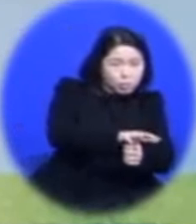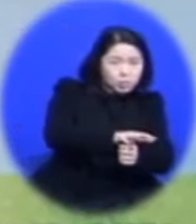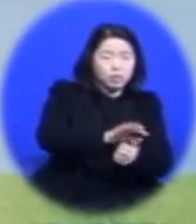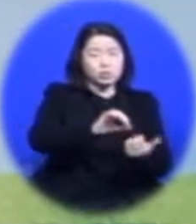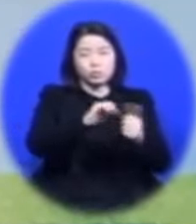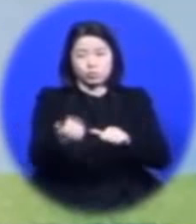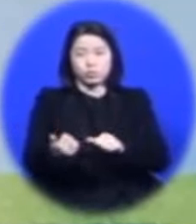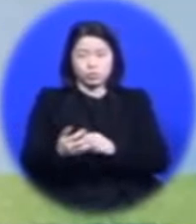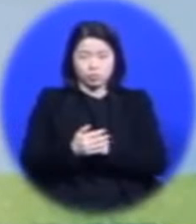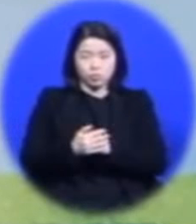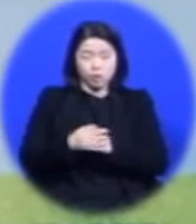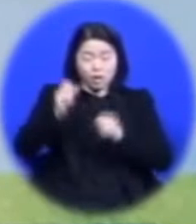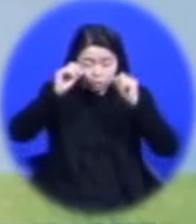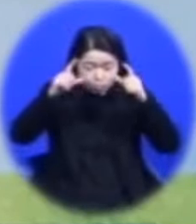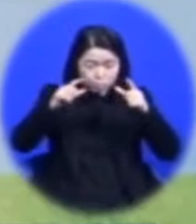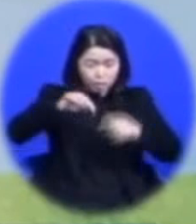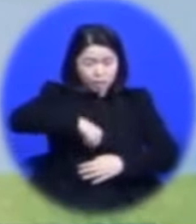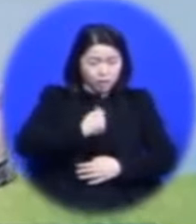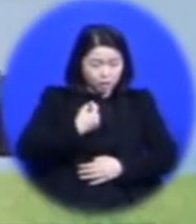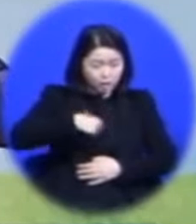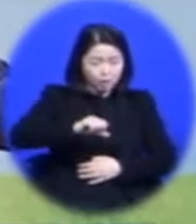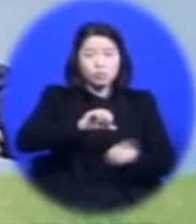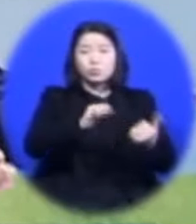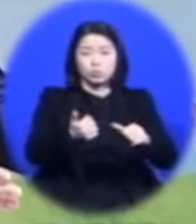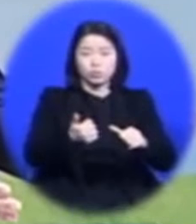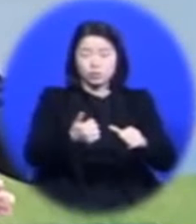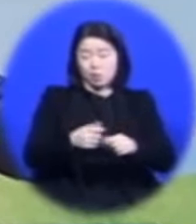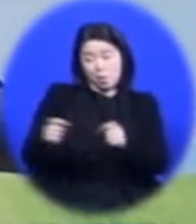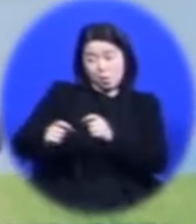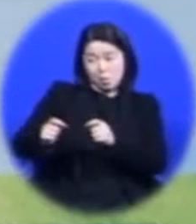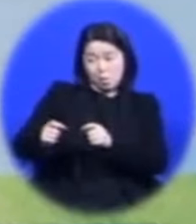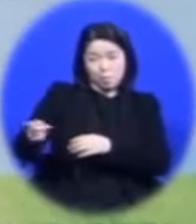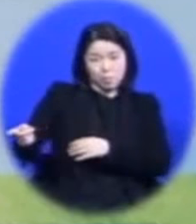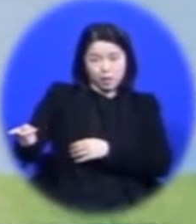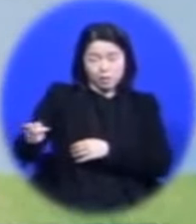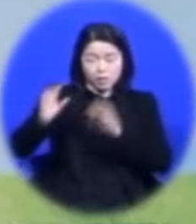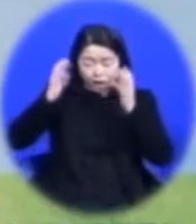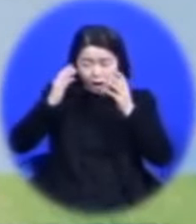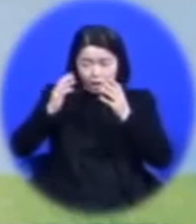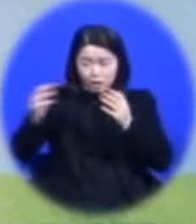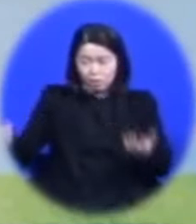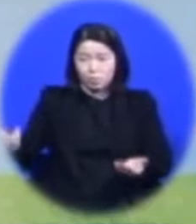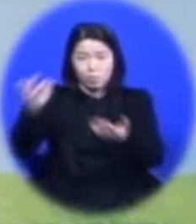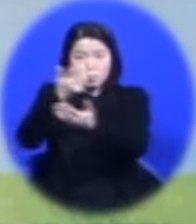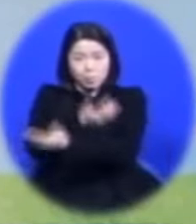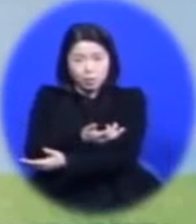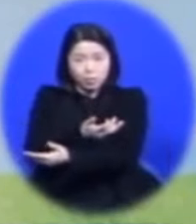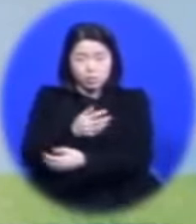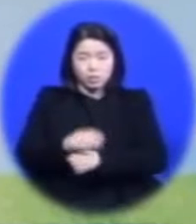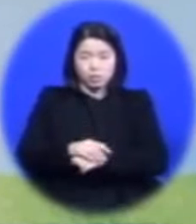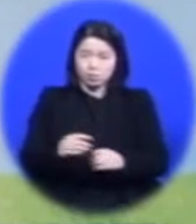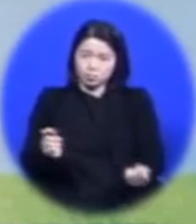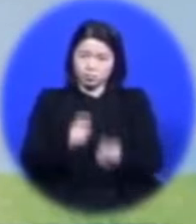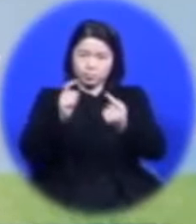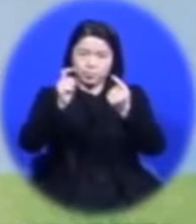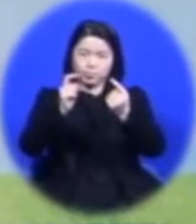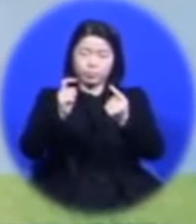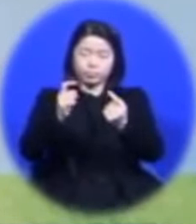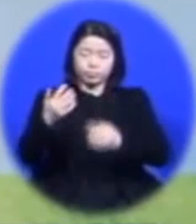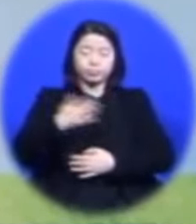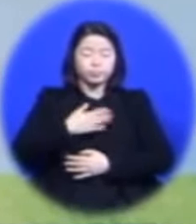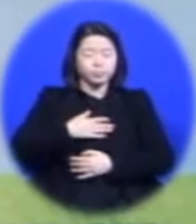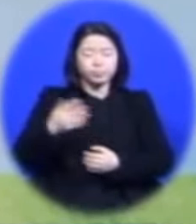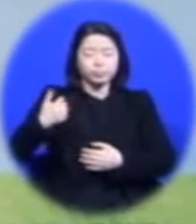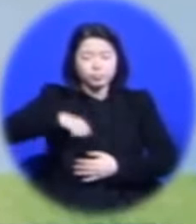보니까 자기 아들이 죽어 있어요 옆에 있는 여인의 아들을 데리고 왔습니다 그 싸움이 생겼어요 서로 내